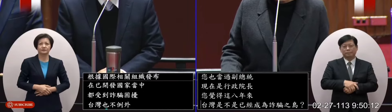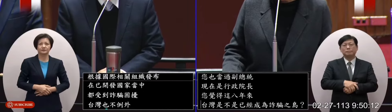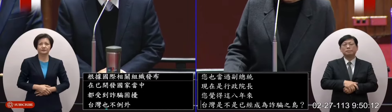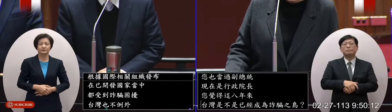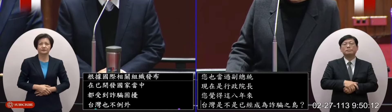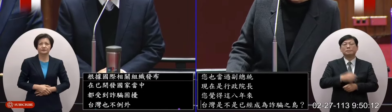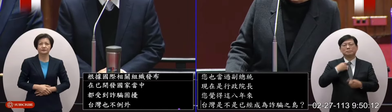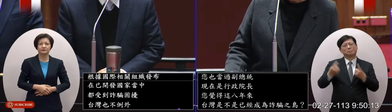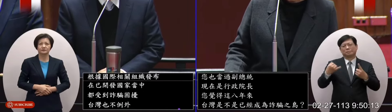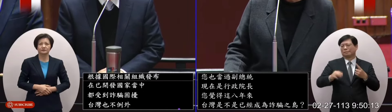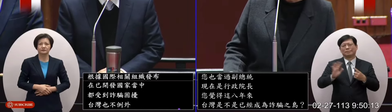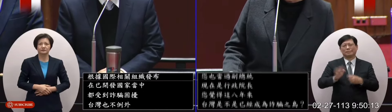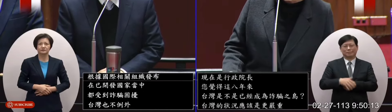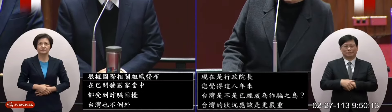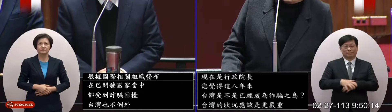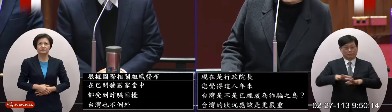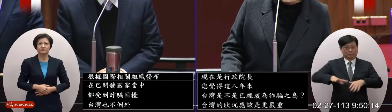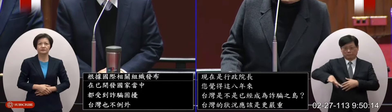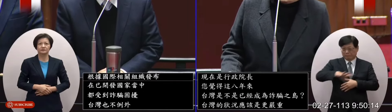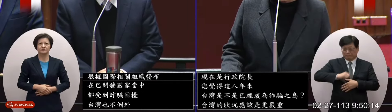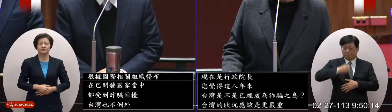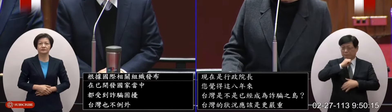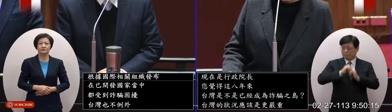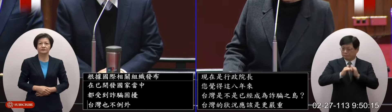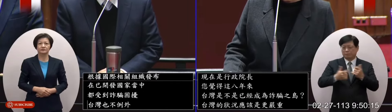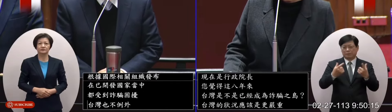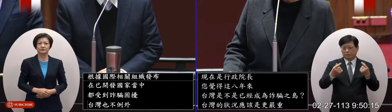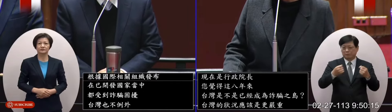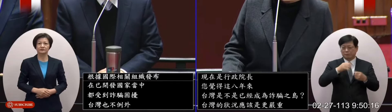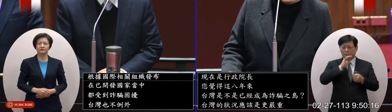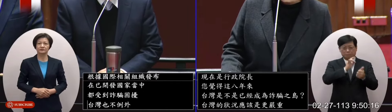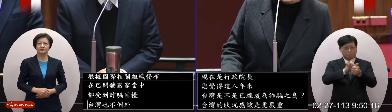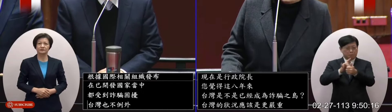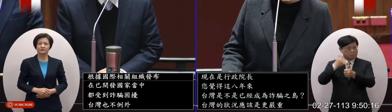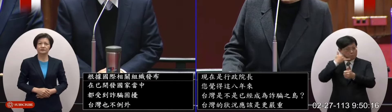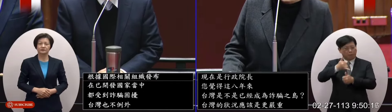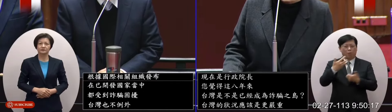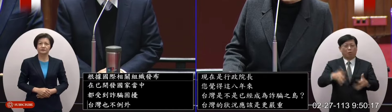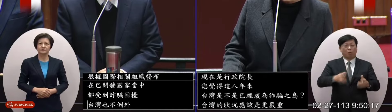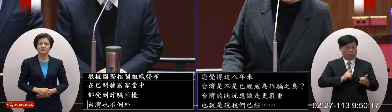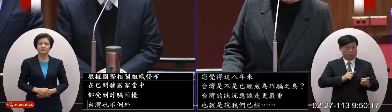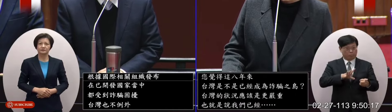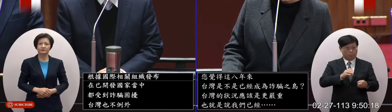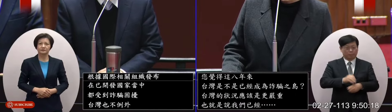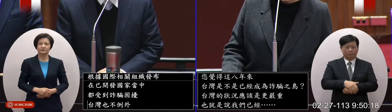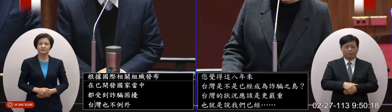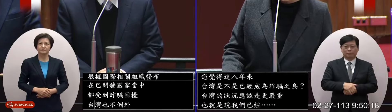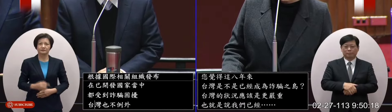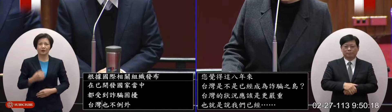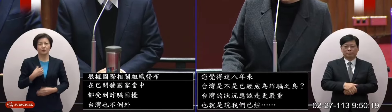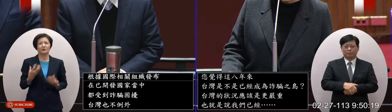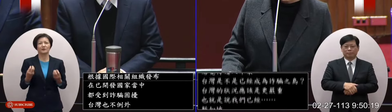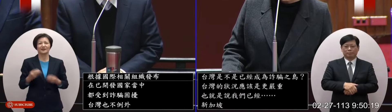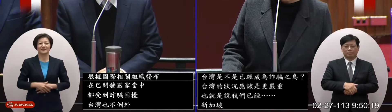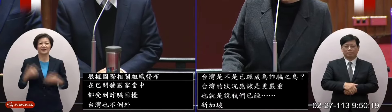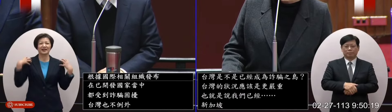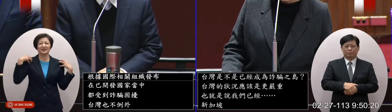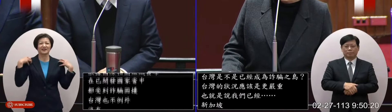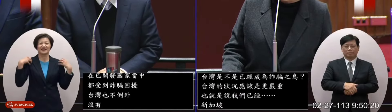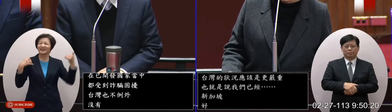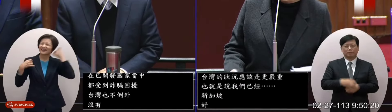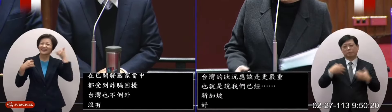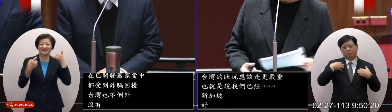然我们不要跟他比差了。但是所有的台湾人应该都接过诈骗电话，您接过吗？ 我没有，因为我比较忙，很少